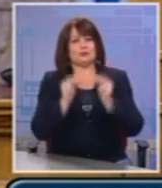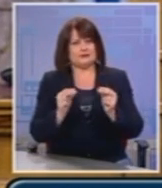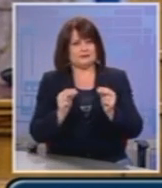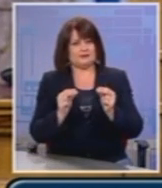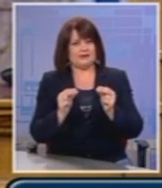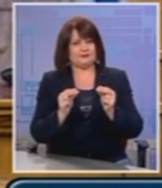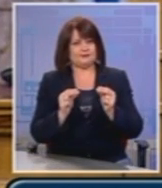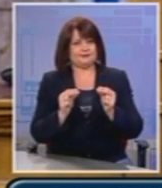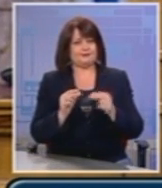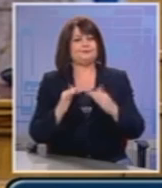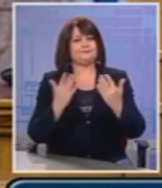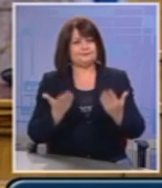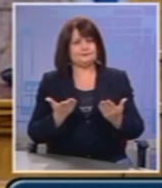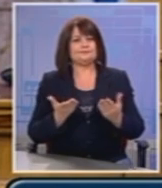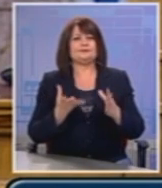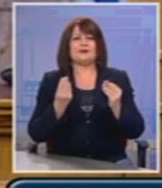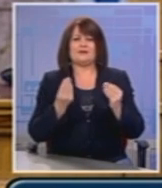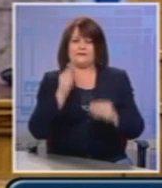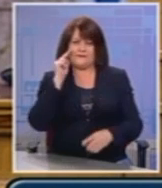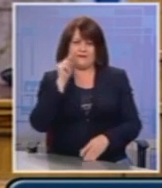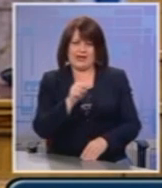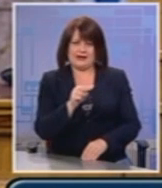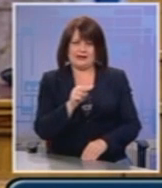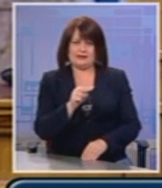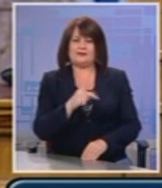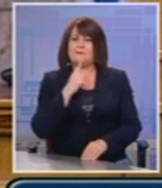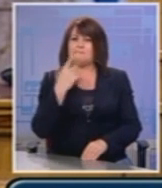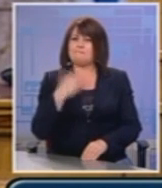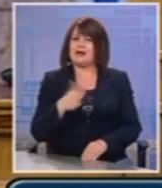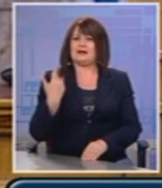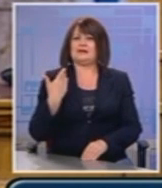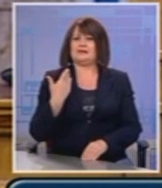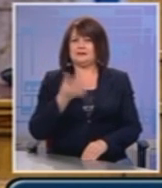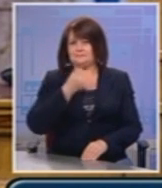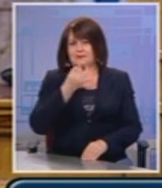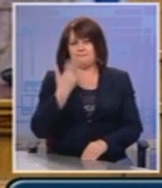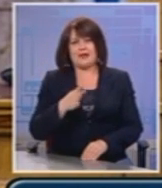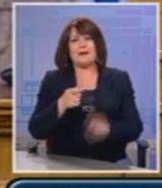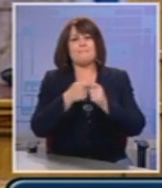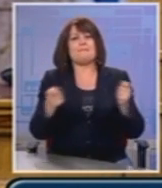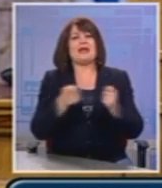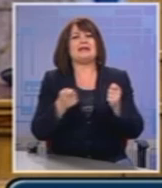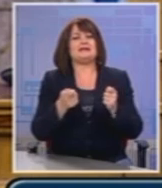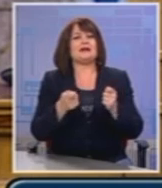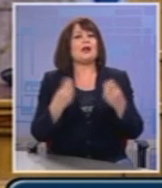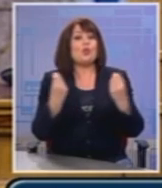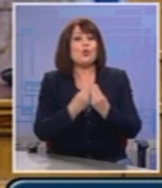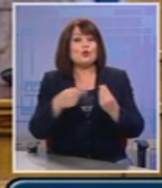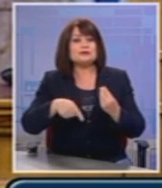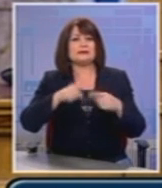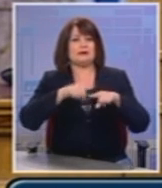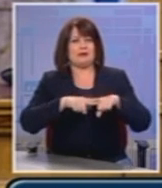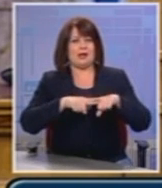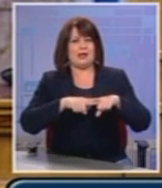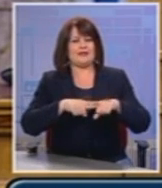συμπερασματικά είναι αρκετά προφανές όπως ειπώθηκε και από τους συναδέλφους ότι τα μέτρα τα οποία λήφθηκαν υπό το πρόγραμμα στο πλαίσιο του